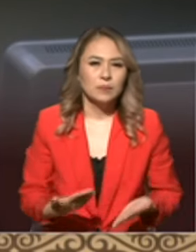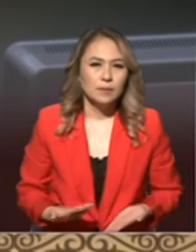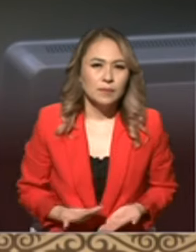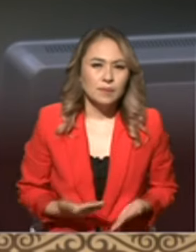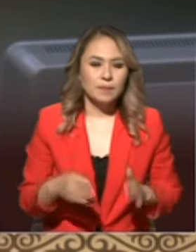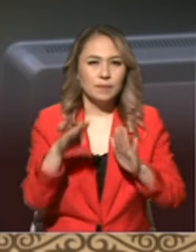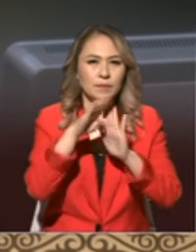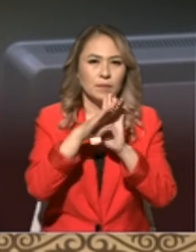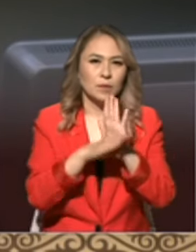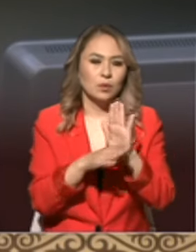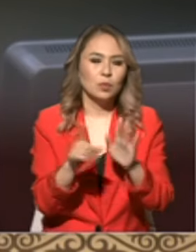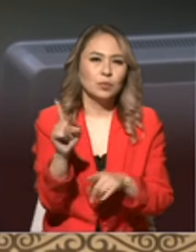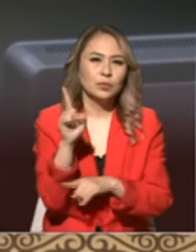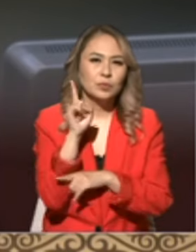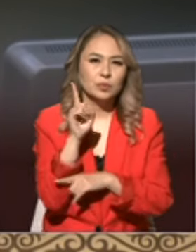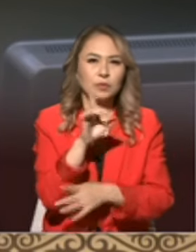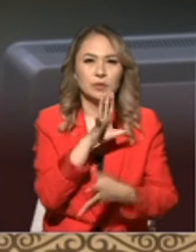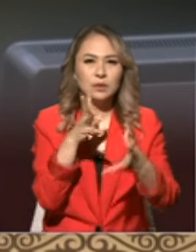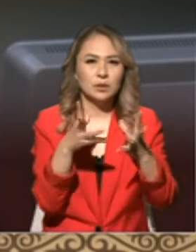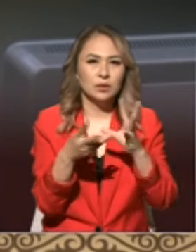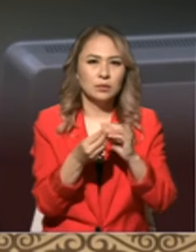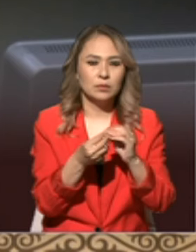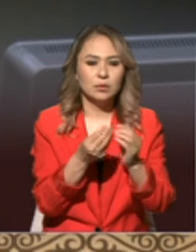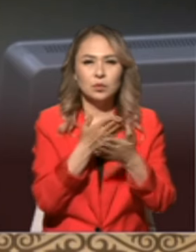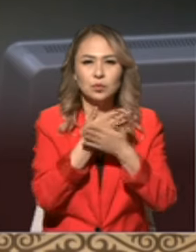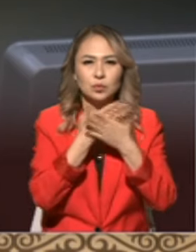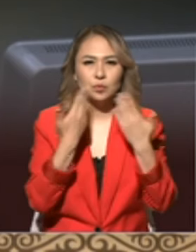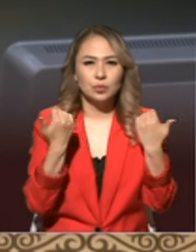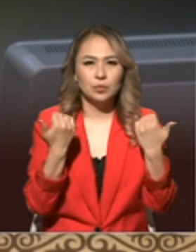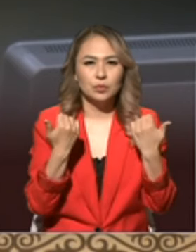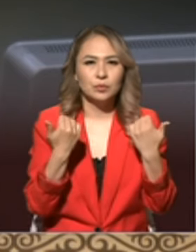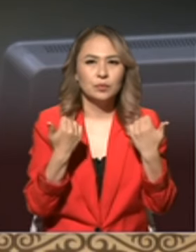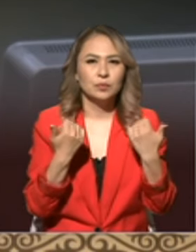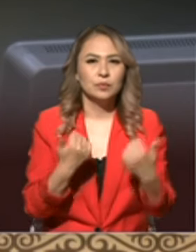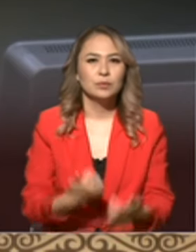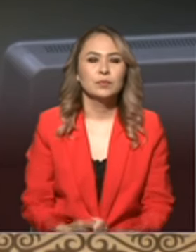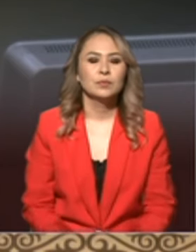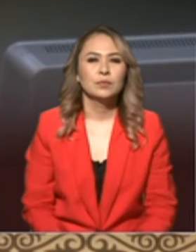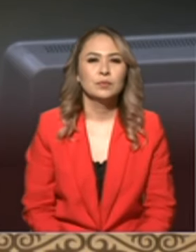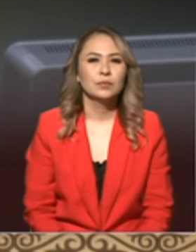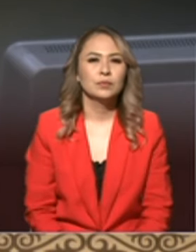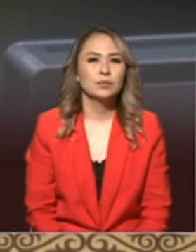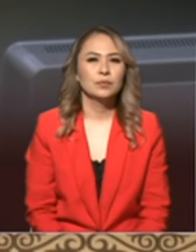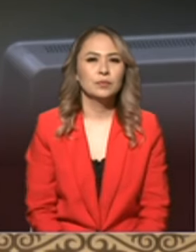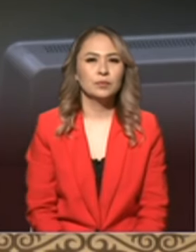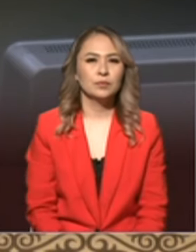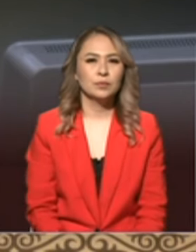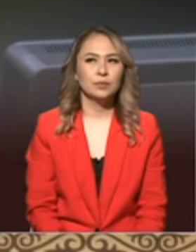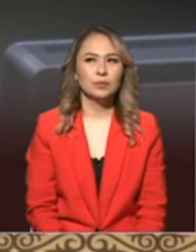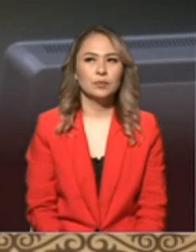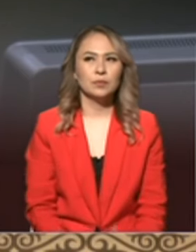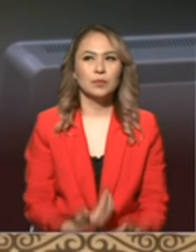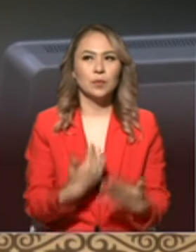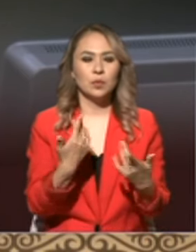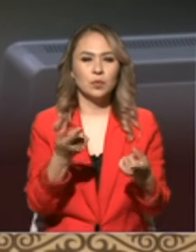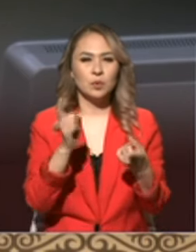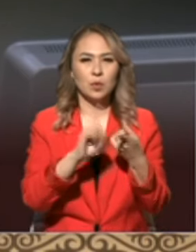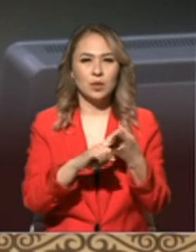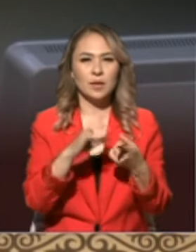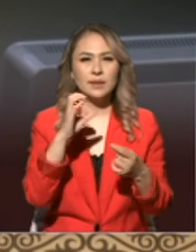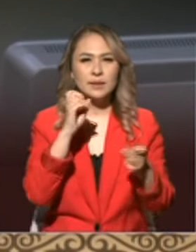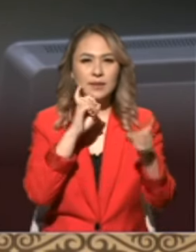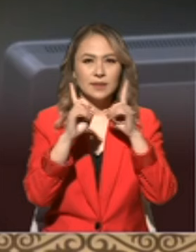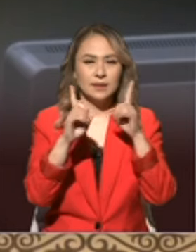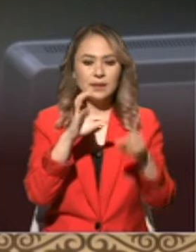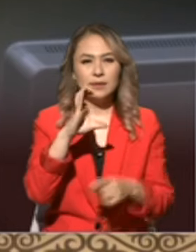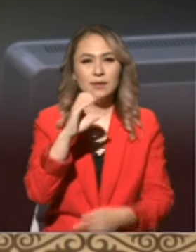бағдарламасы күтілген нәтижені бермегенін мойындауымыз керек. Осы орайда қазір сенатта